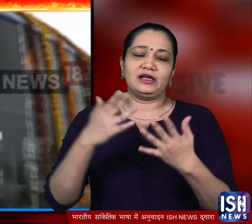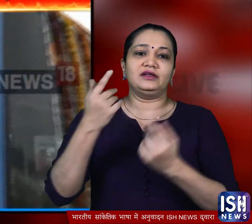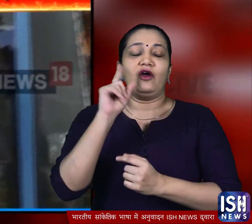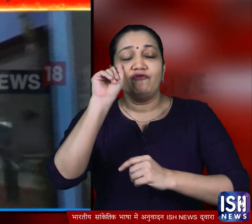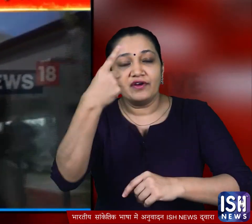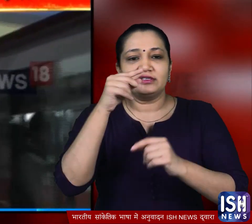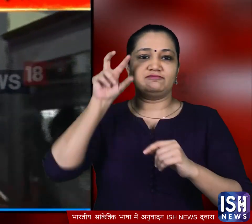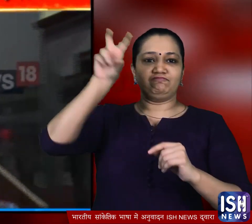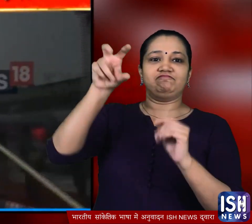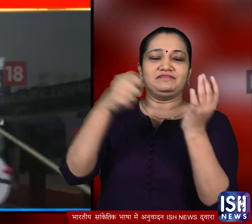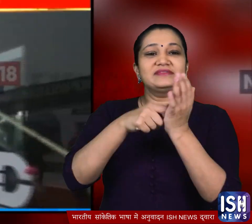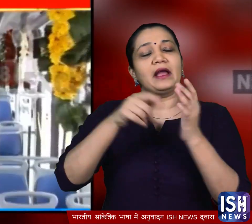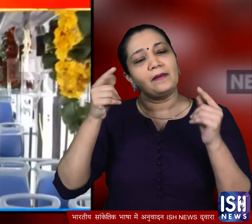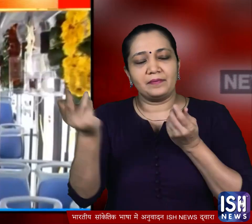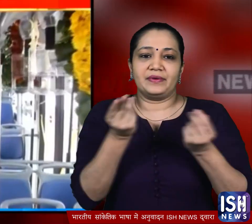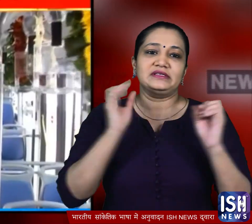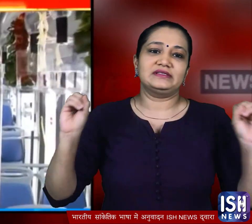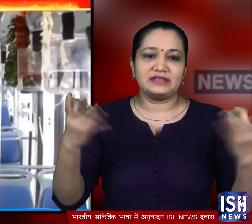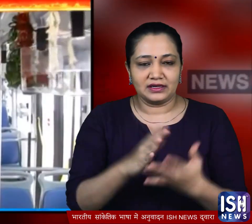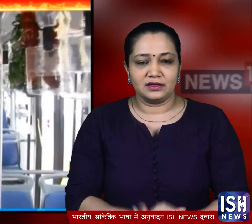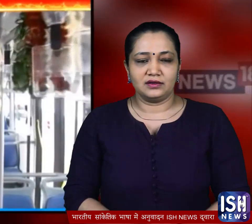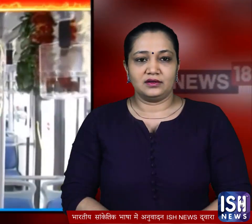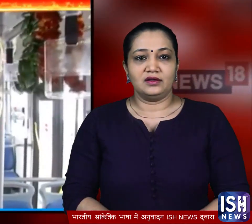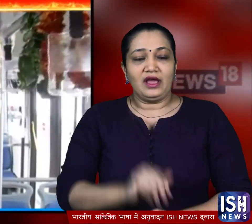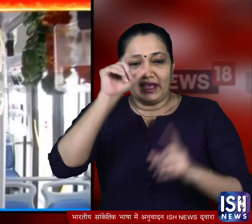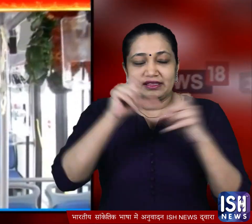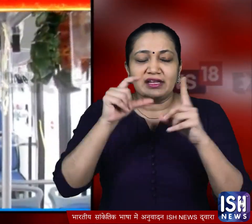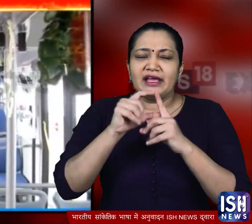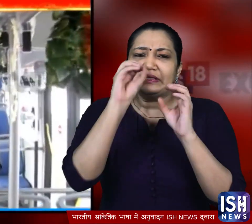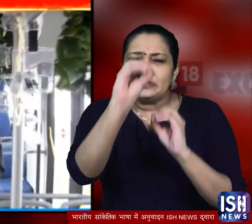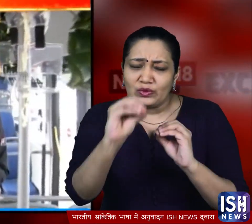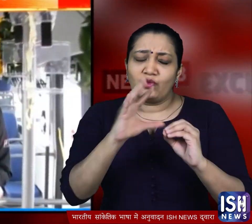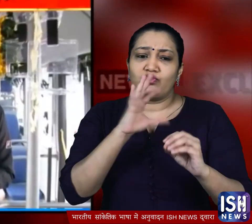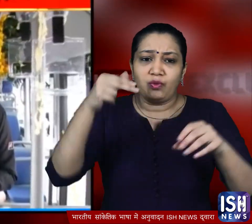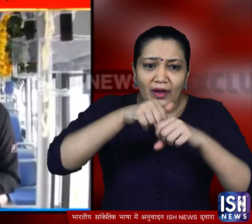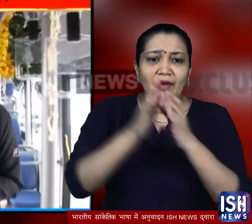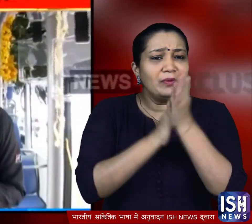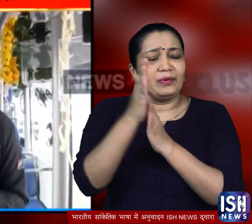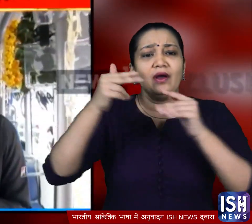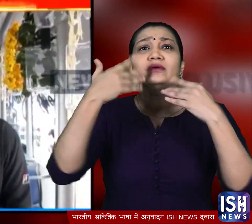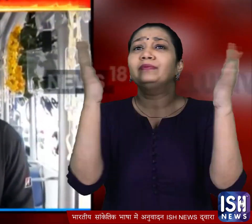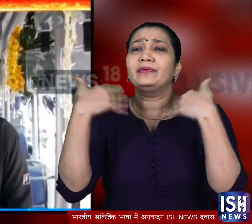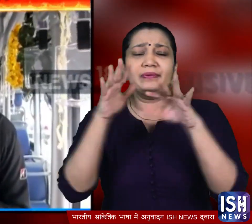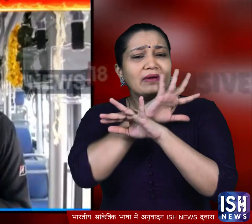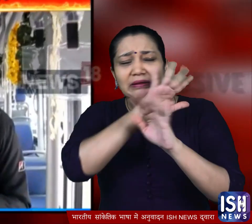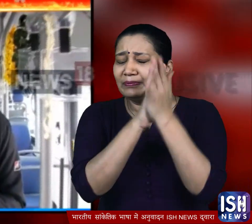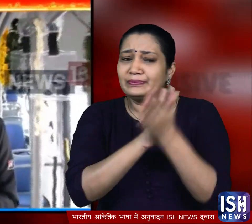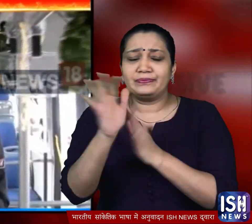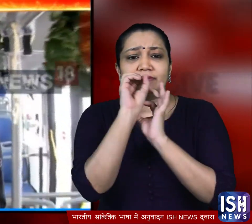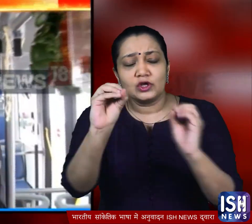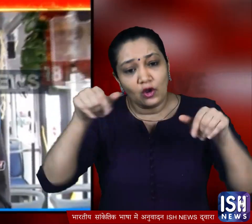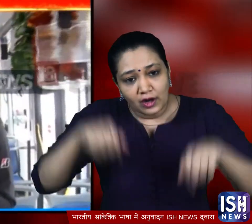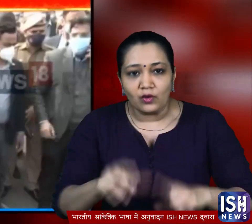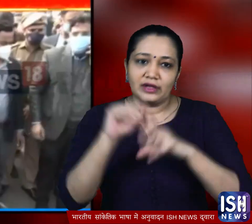पर राज्य की पहली इलेक्ट्रिक बस दौड़ पड़ी। दिल्ली की पहली इलेक्ट्रिक 0% जो प्रदूषण मुक्त बस है वो आज दिल्ली में